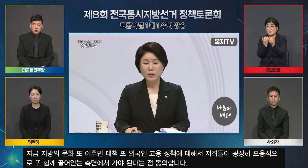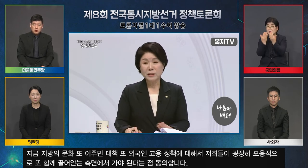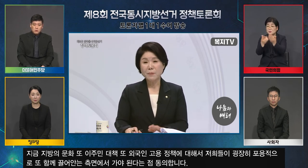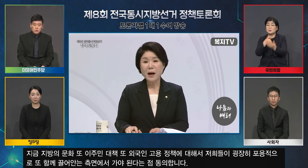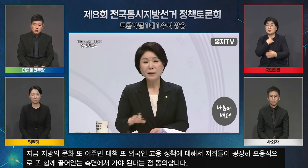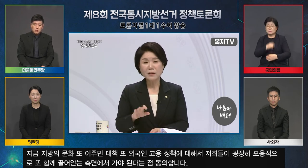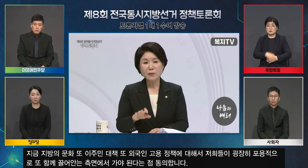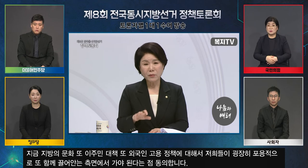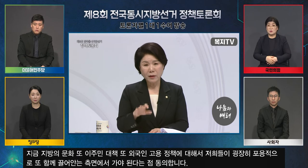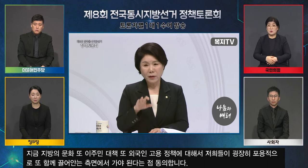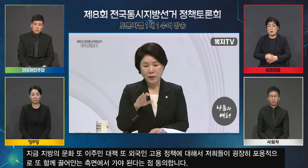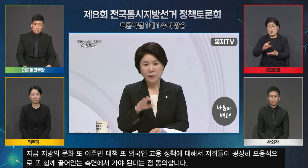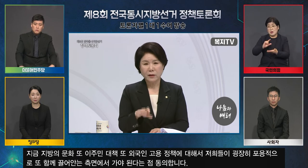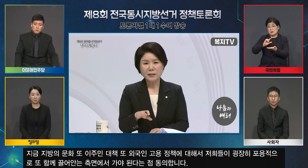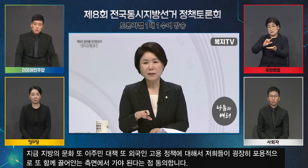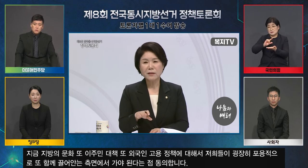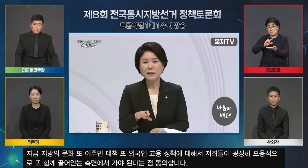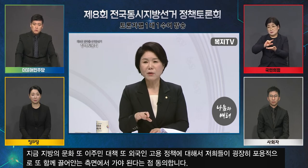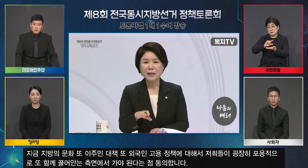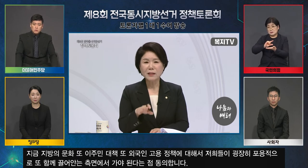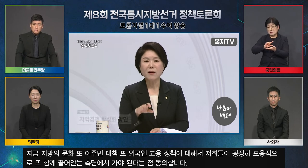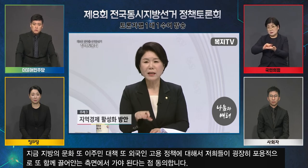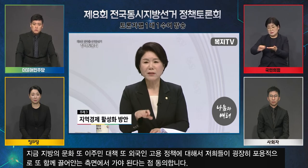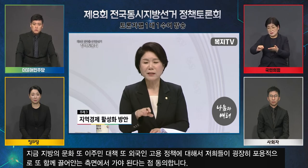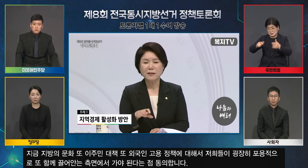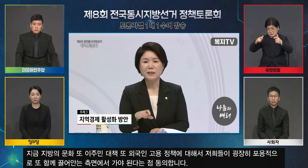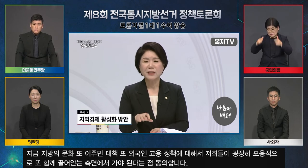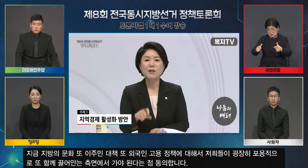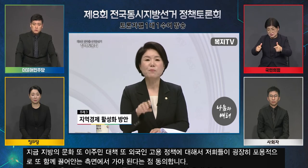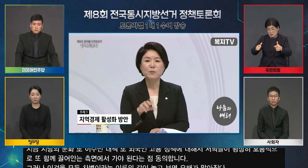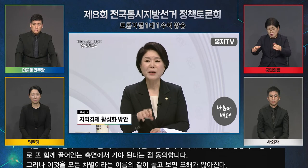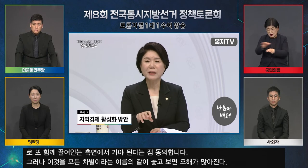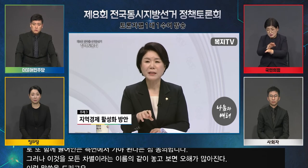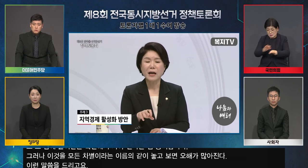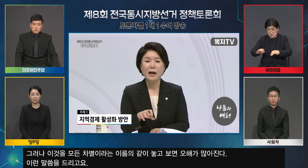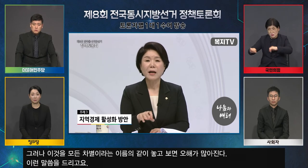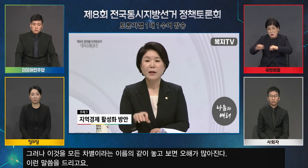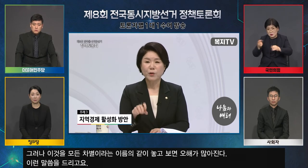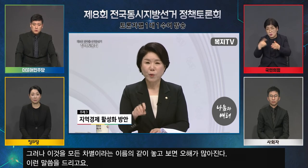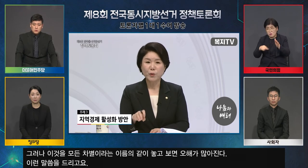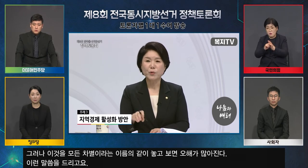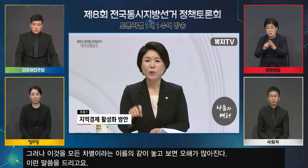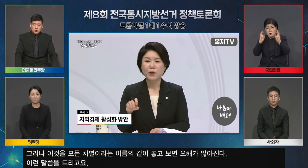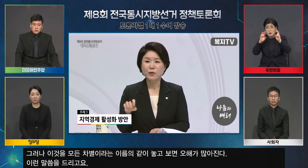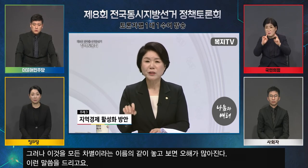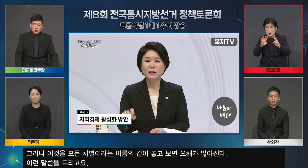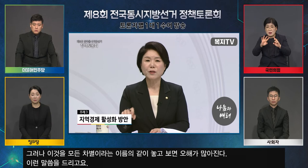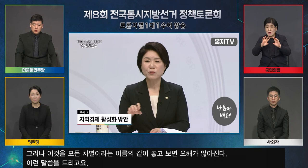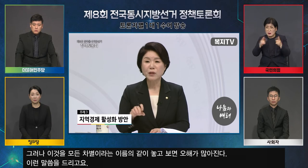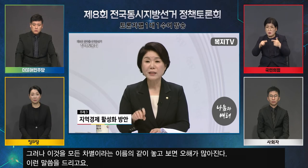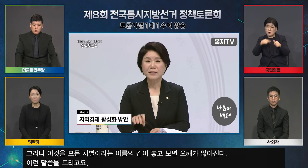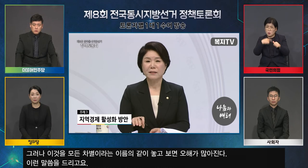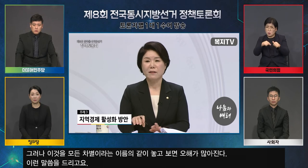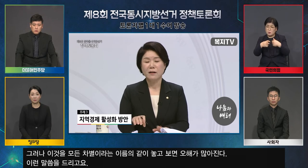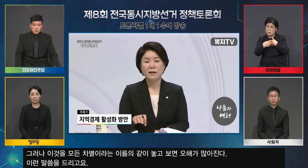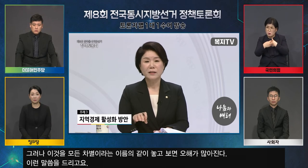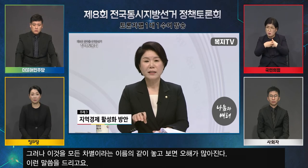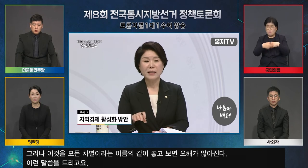또 지방을, 지역경제를 활성화하기 위해서는 기업뿐만 아니라 교육, 의료시설,